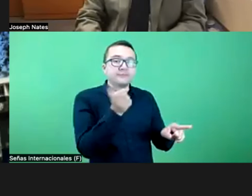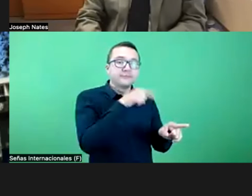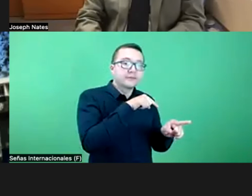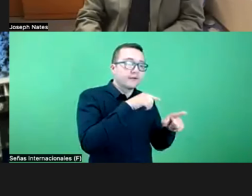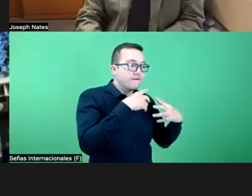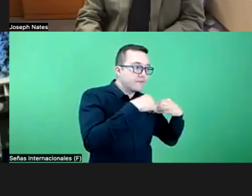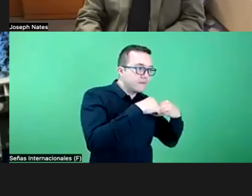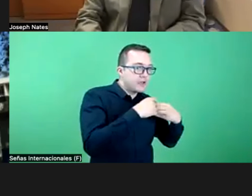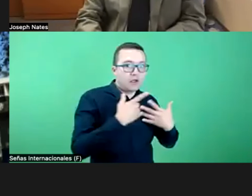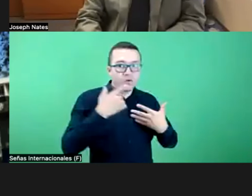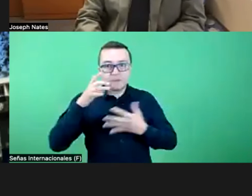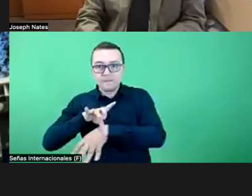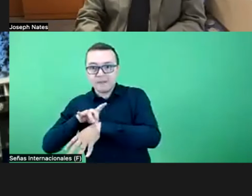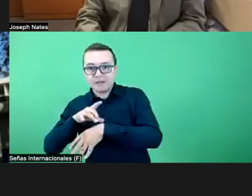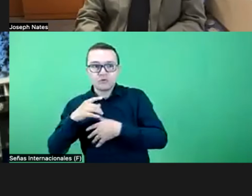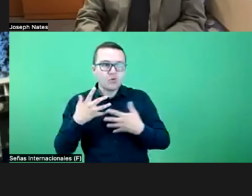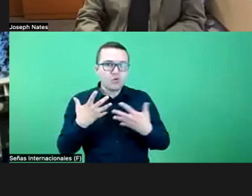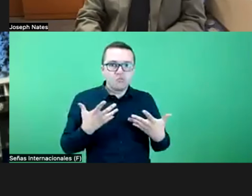patient voulait.